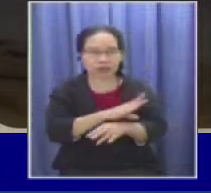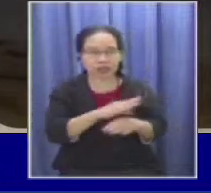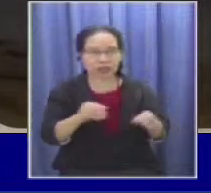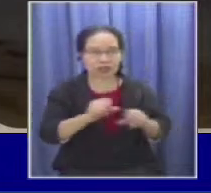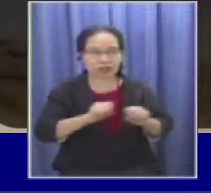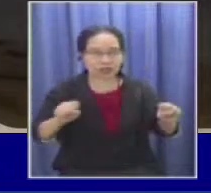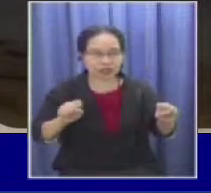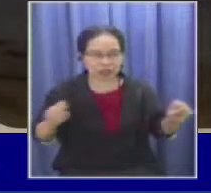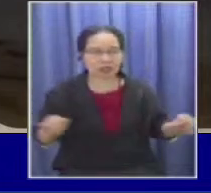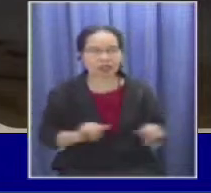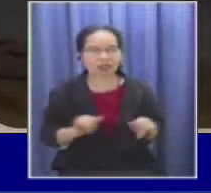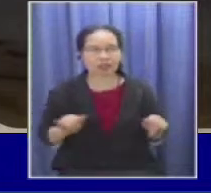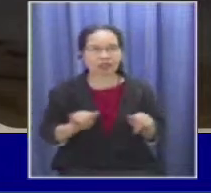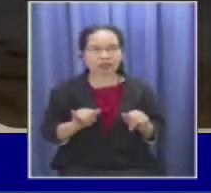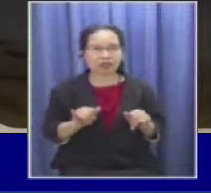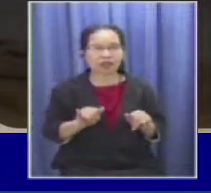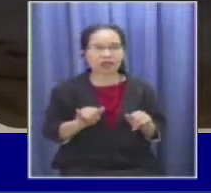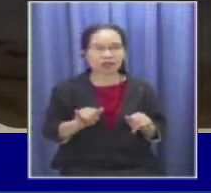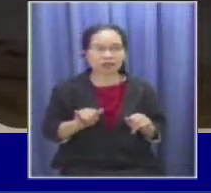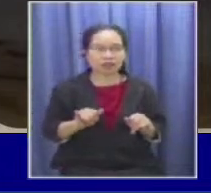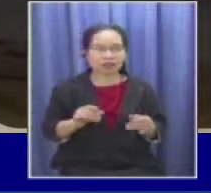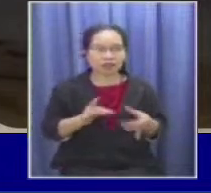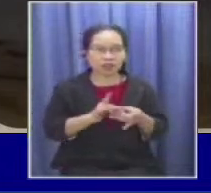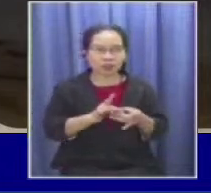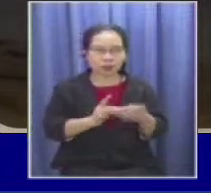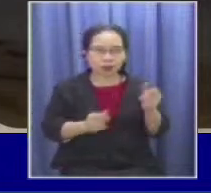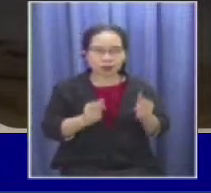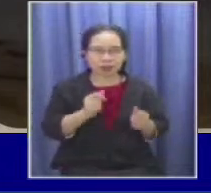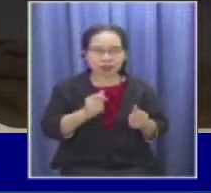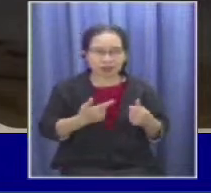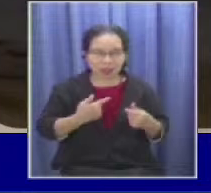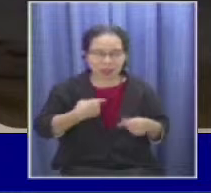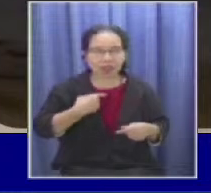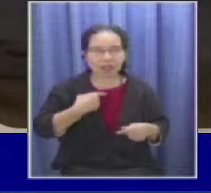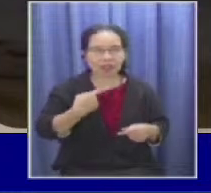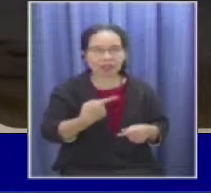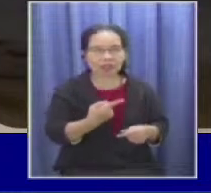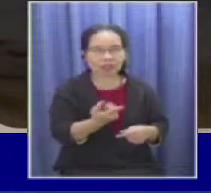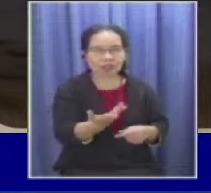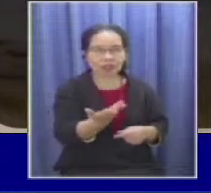saa yeinom ho na mere bomo kokko